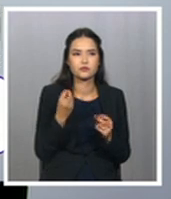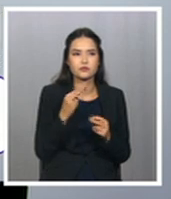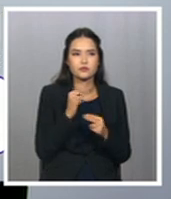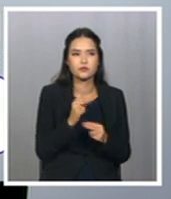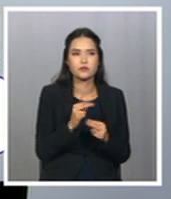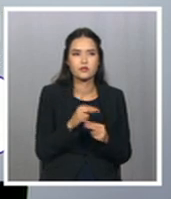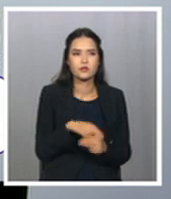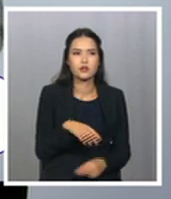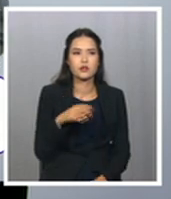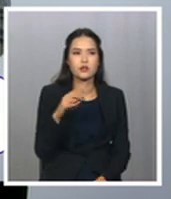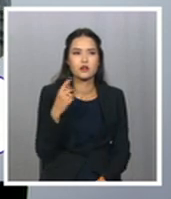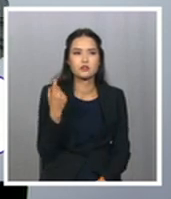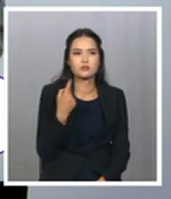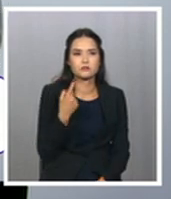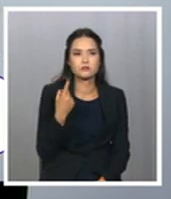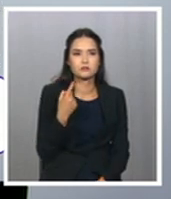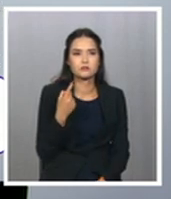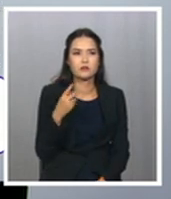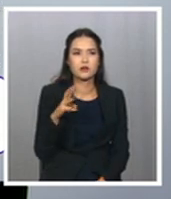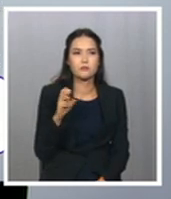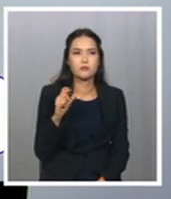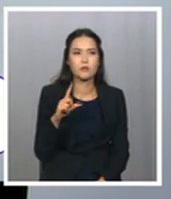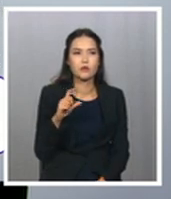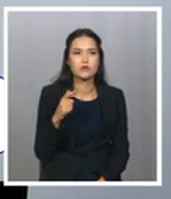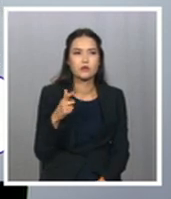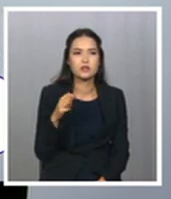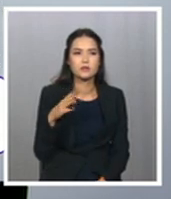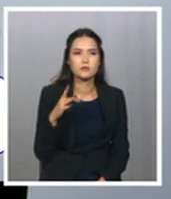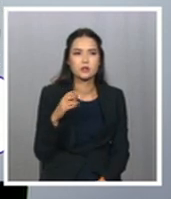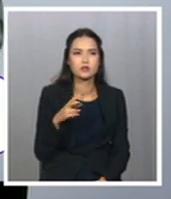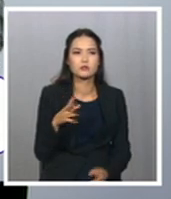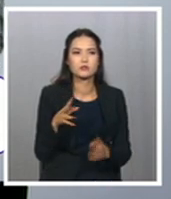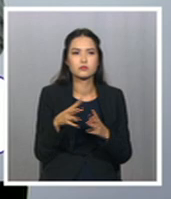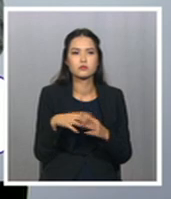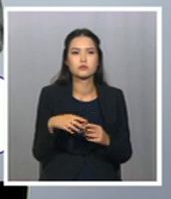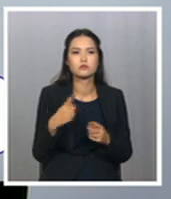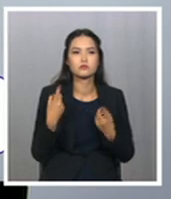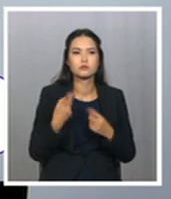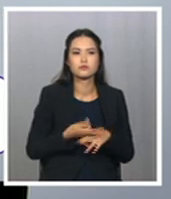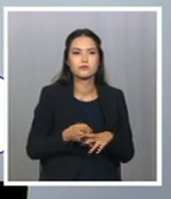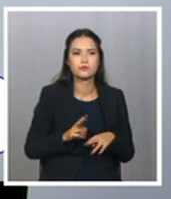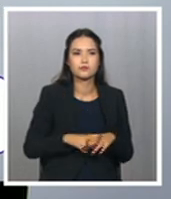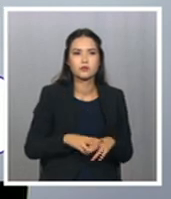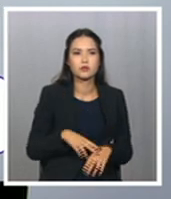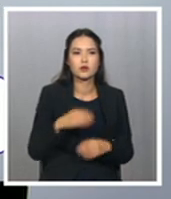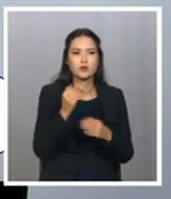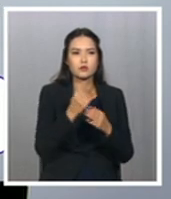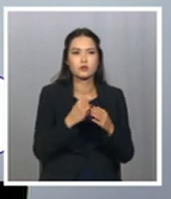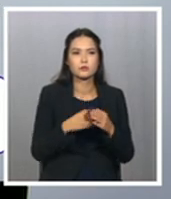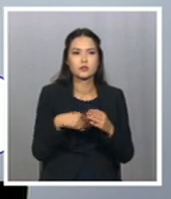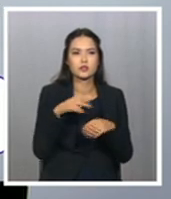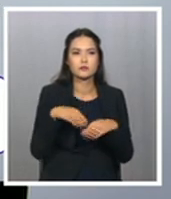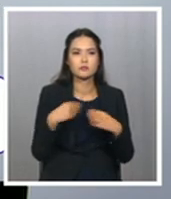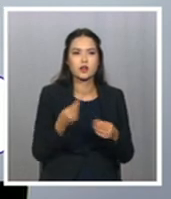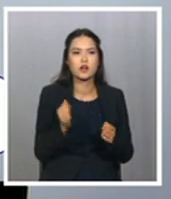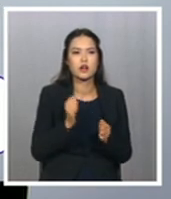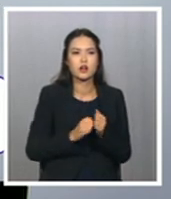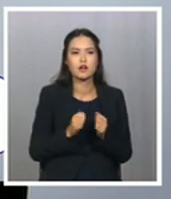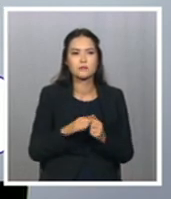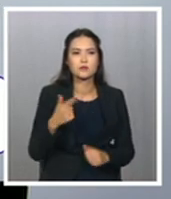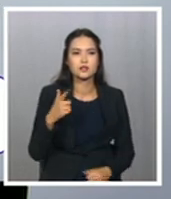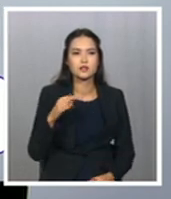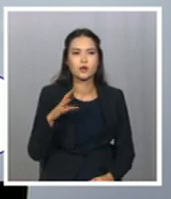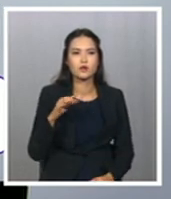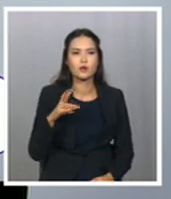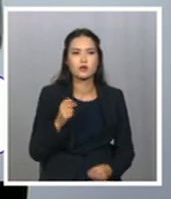көрейік. Тапсырманың берілгені: моногибридті будандастыру дегеніміз не? Және төменде берілген әрбір гендердің